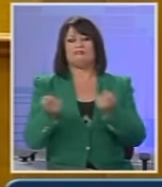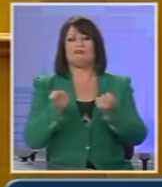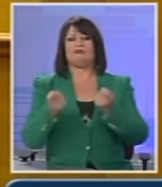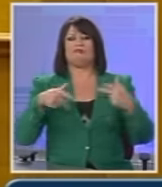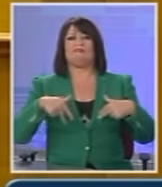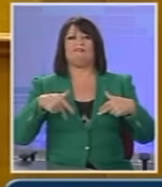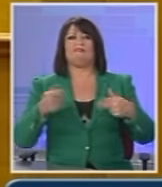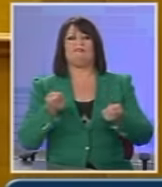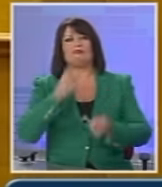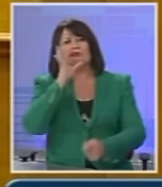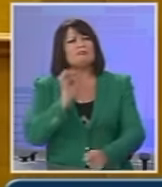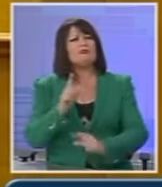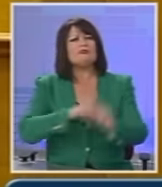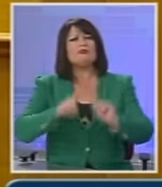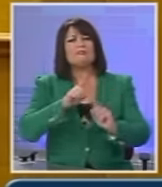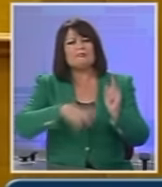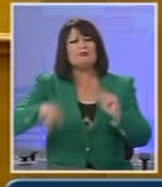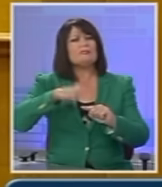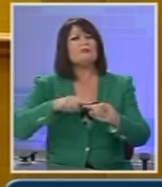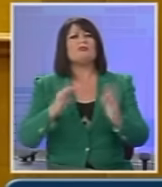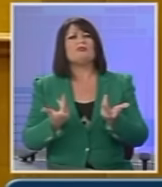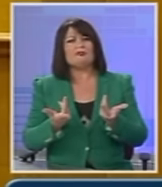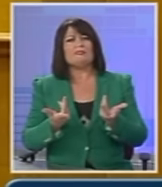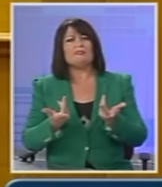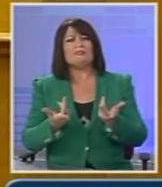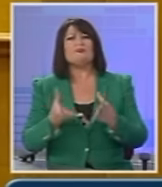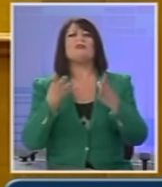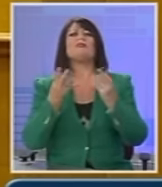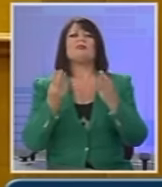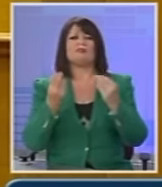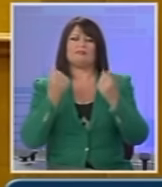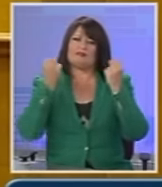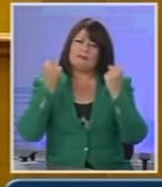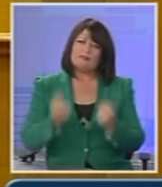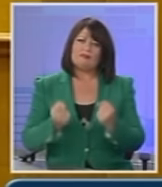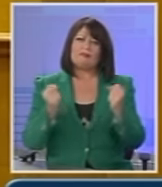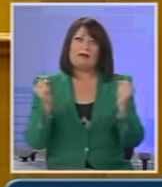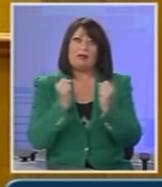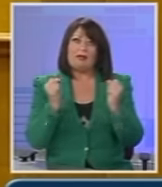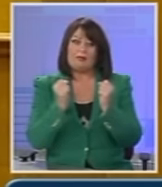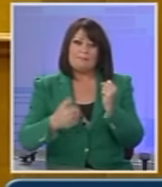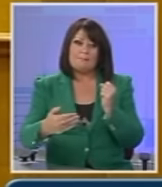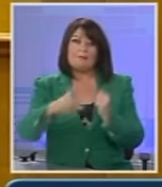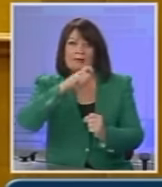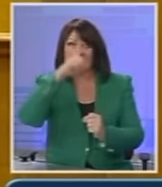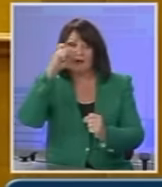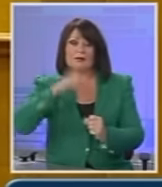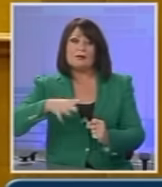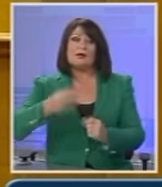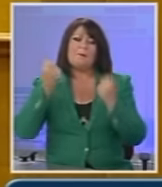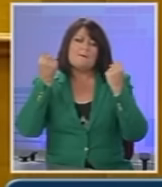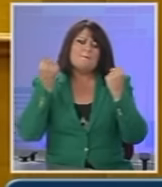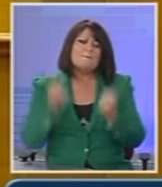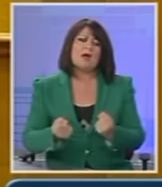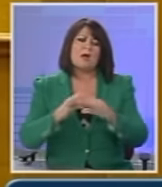Και η αλήθεια, κυρίες και κύριοι συνάδελφοι, για τον ελληνικό λαό είναι ότι έρχεται πολύ βαρύς χειμώνας. Ίσως ο πιο βαρύς από